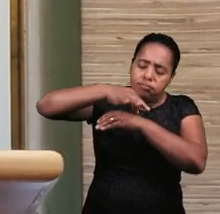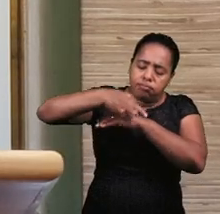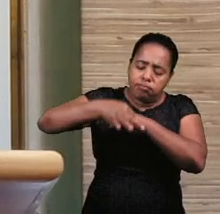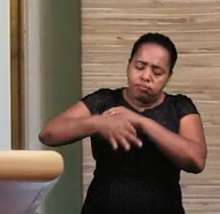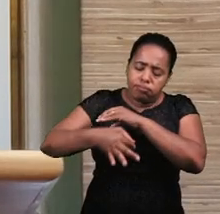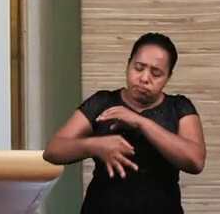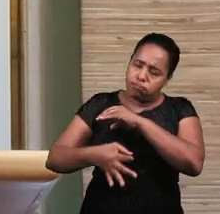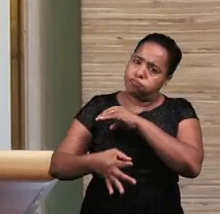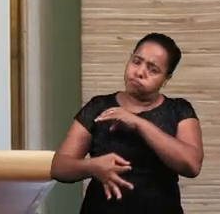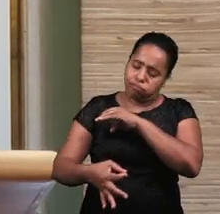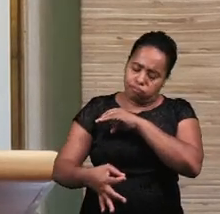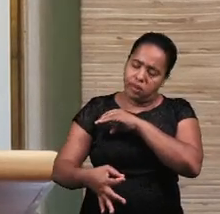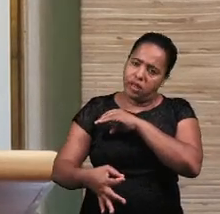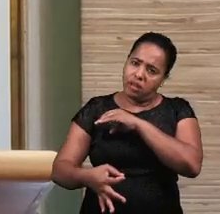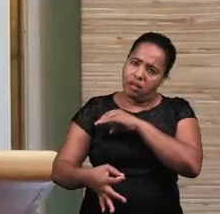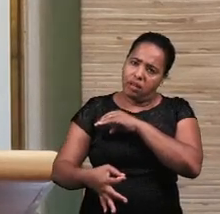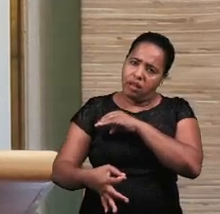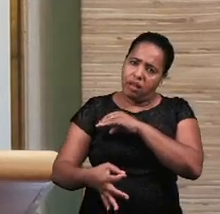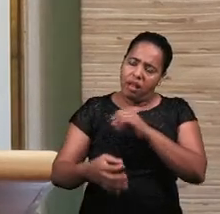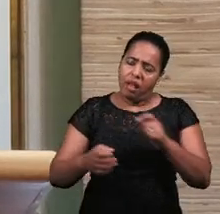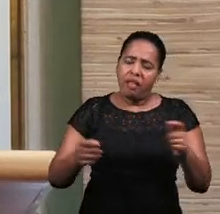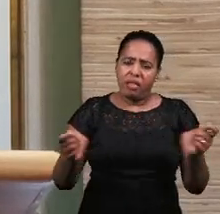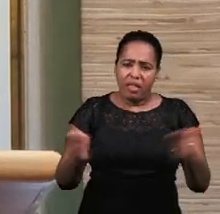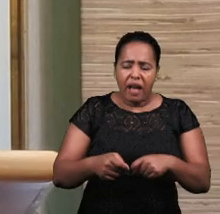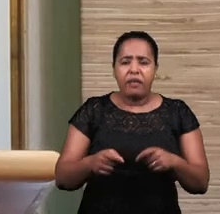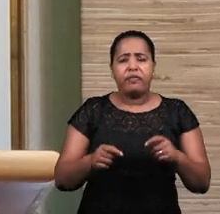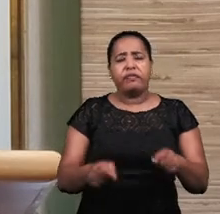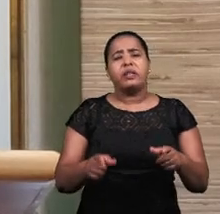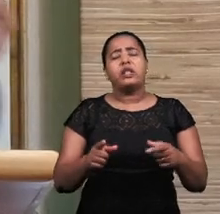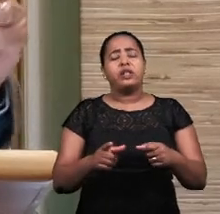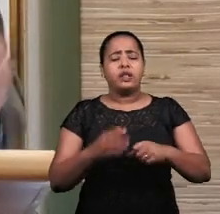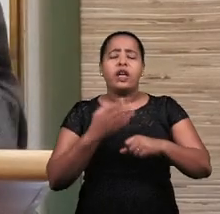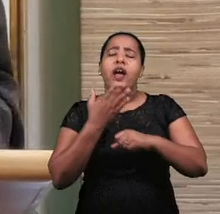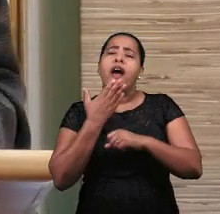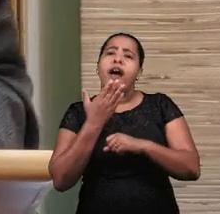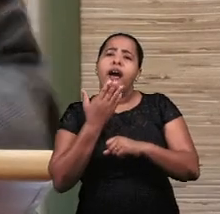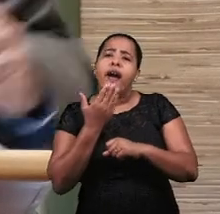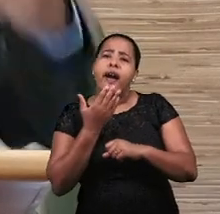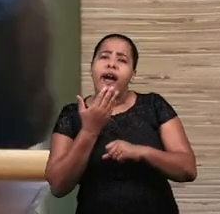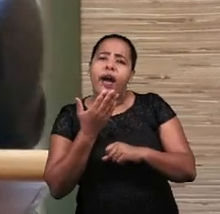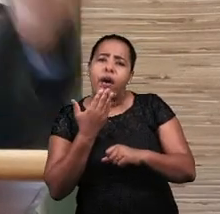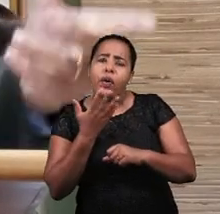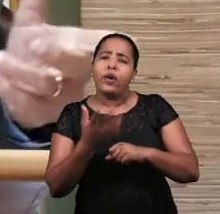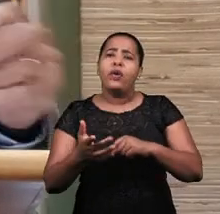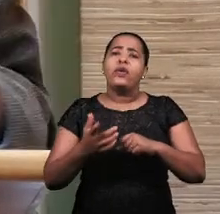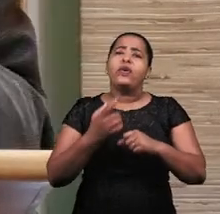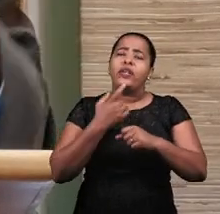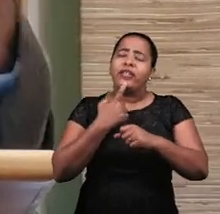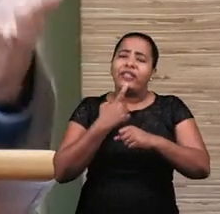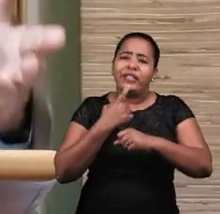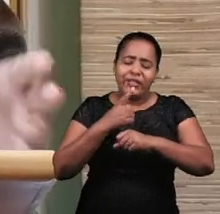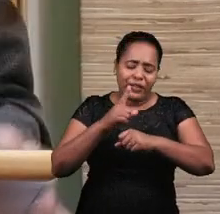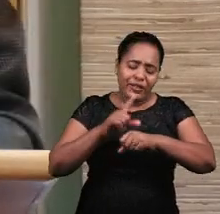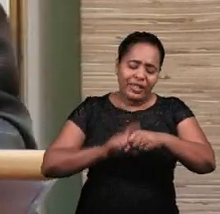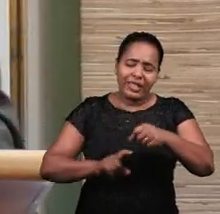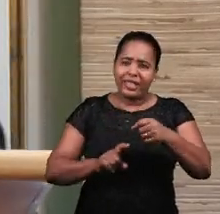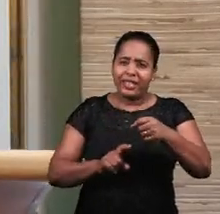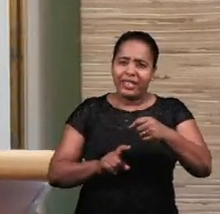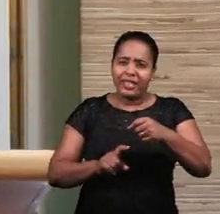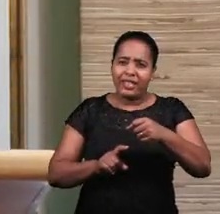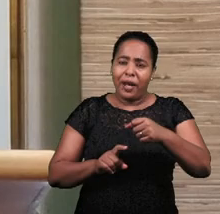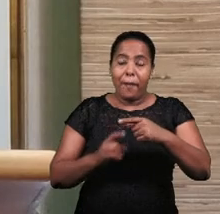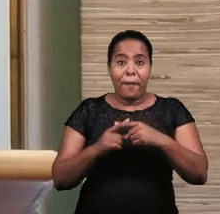être carmésin. Il aurait pu avoir une couleur carmésin, parce que c'est la couleur du sang